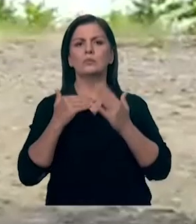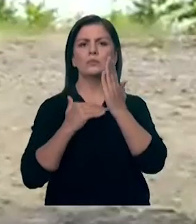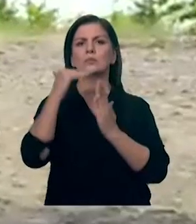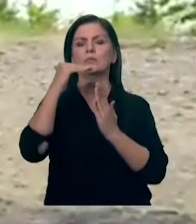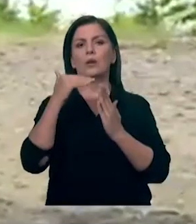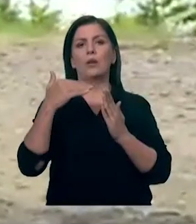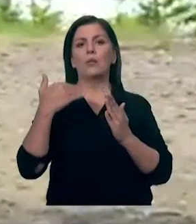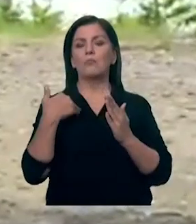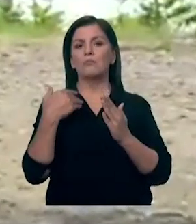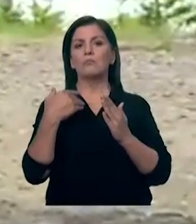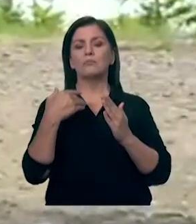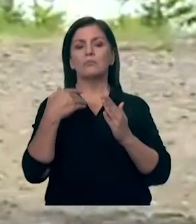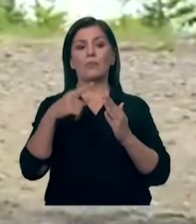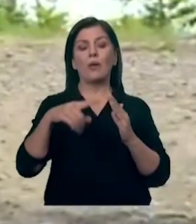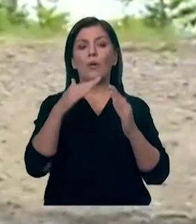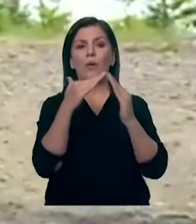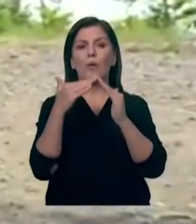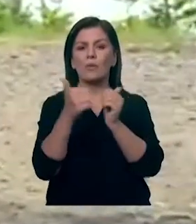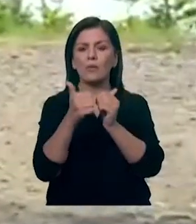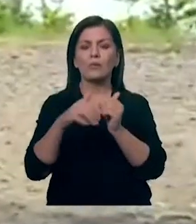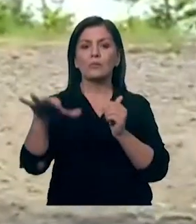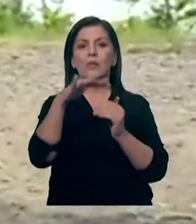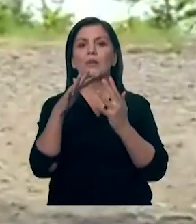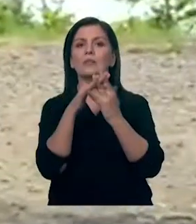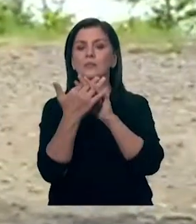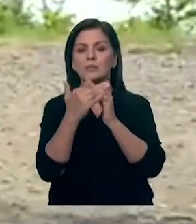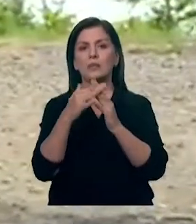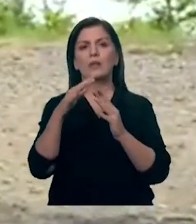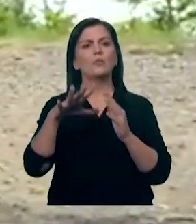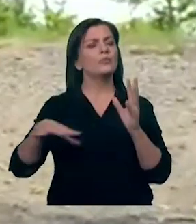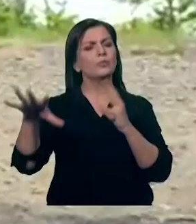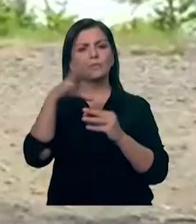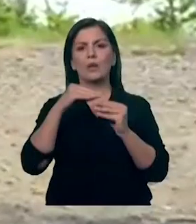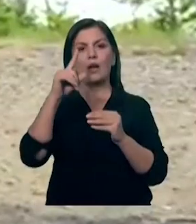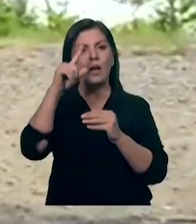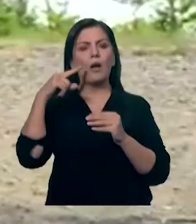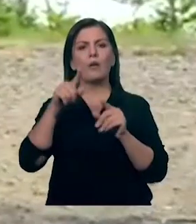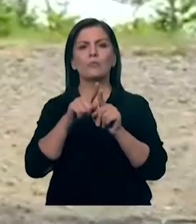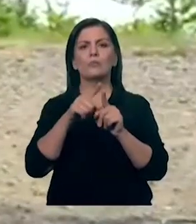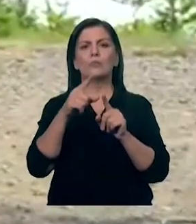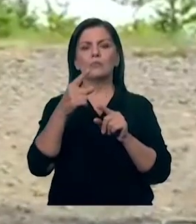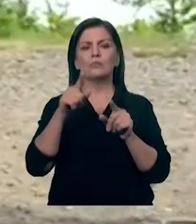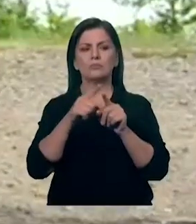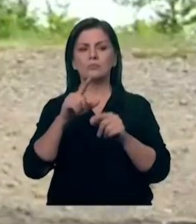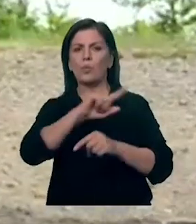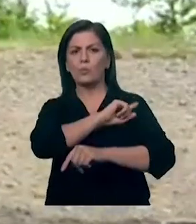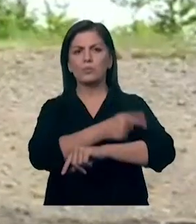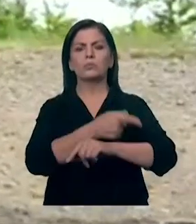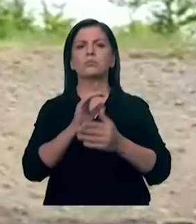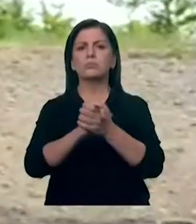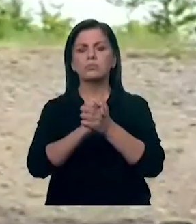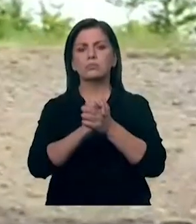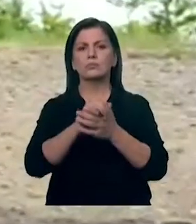indi bütün Tovuzlar və qonşu rayonlar, eləcə də bütün Azərbaycan bir yumruqda birləşib. Bu günlərdə biz çox